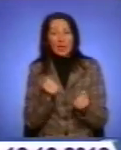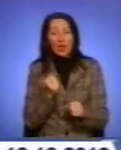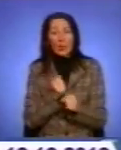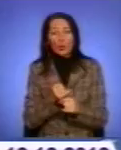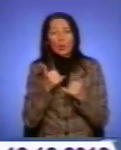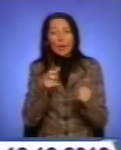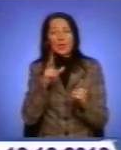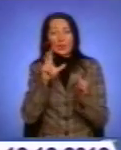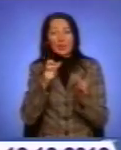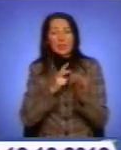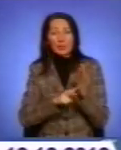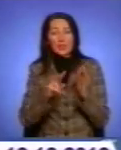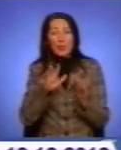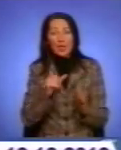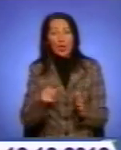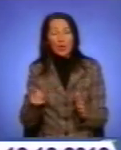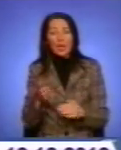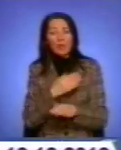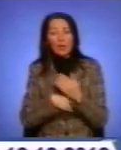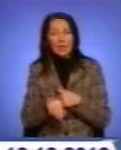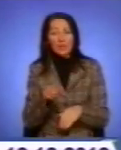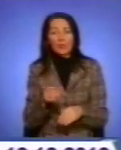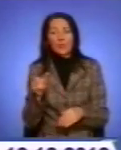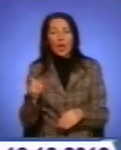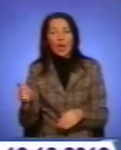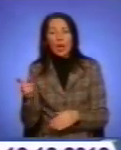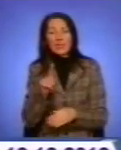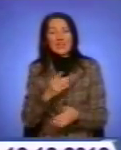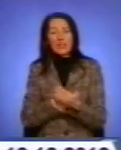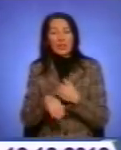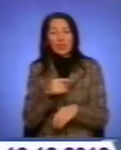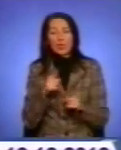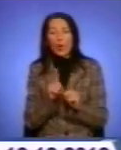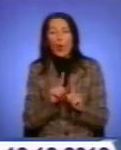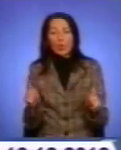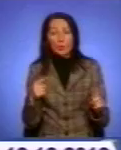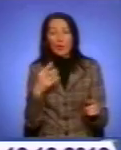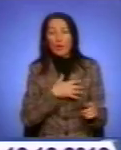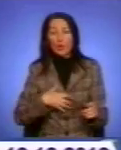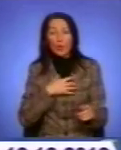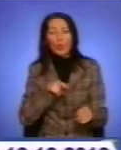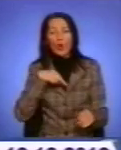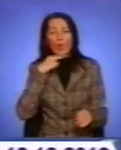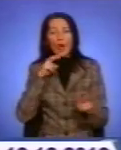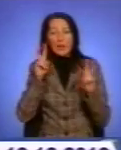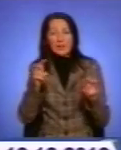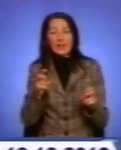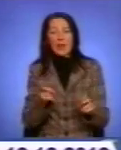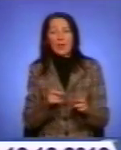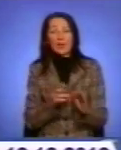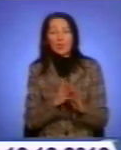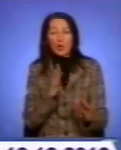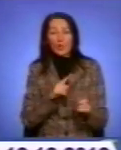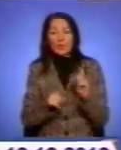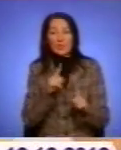людей з обмеженими можливостями. Особам з інвалідністю особлива турбота і увага. Тема чергового засідання Тернопільського